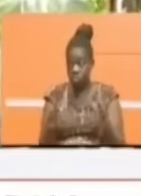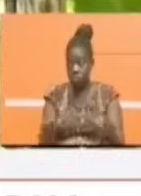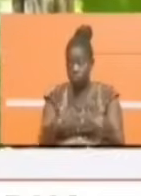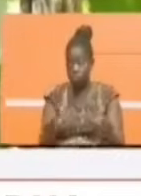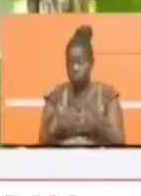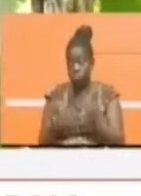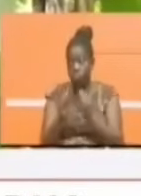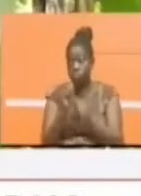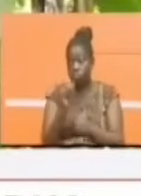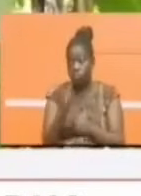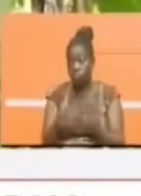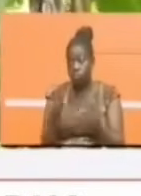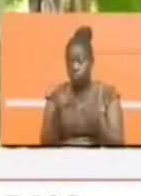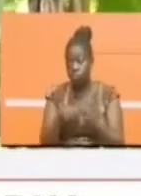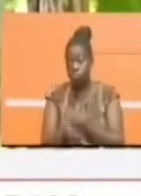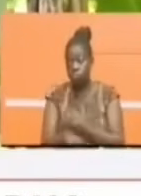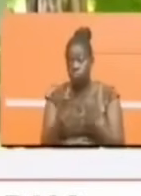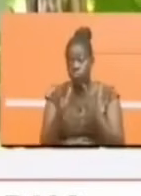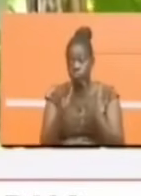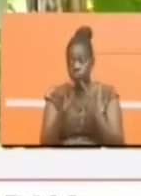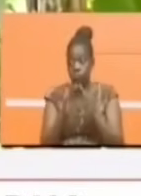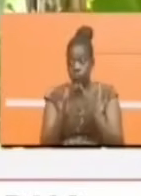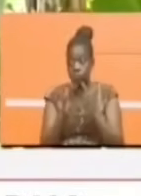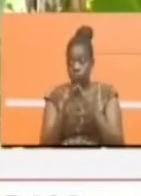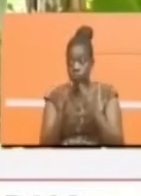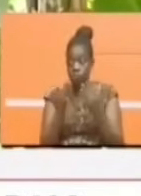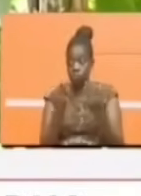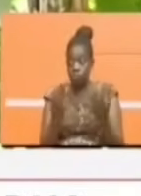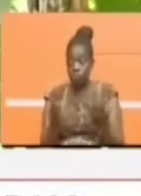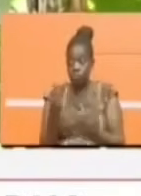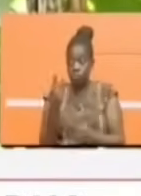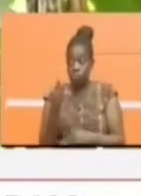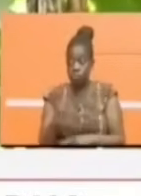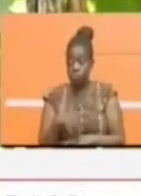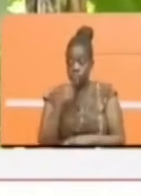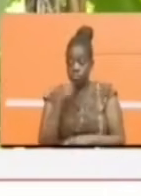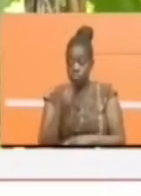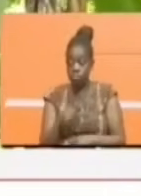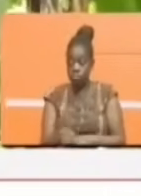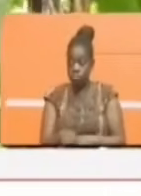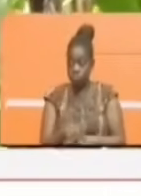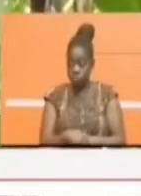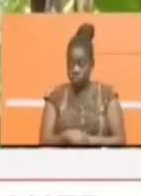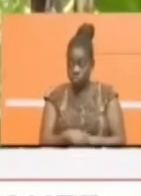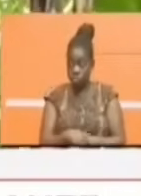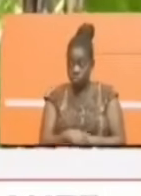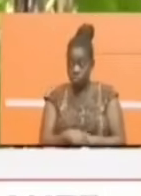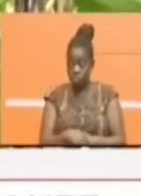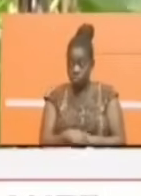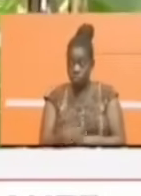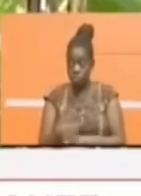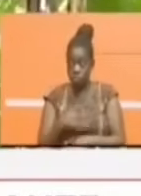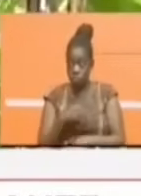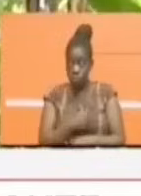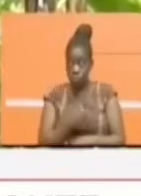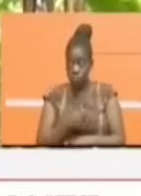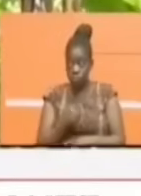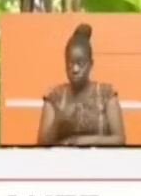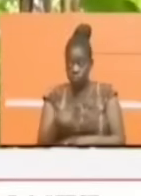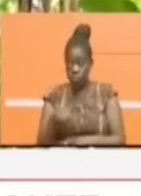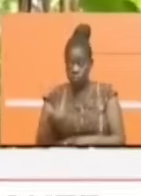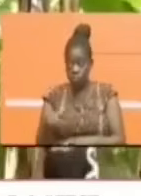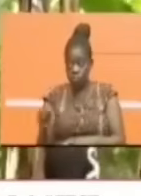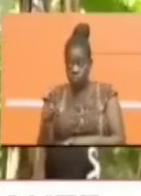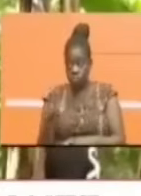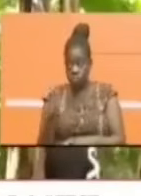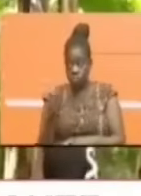tuli naye ffe twayingira mwene ennyumba nga tuli babiri nze ne kitange nga omange agenze mukyalo